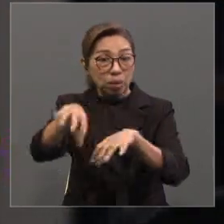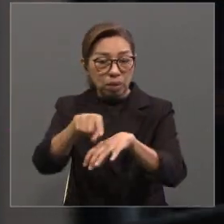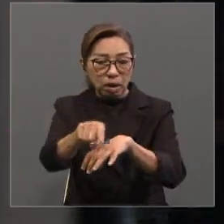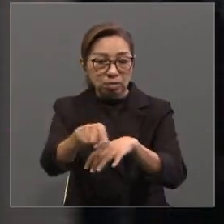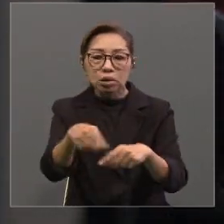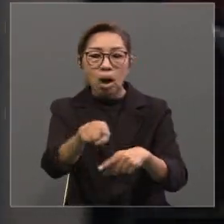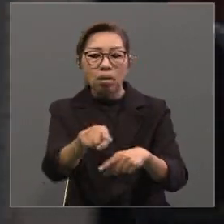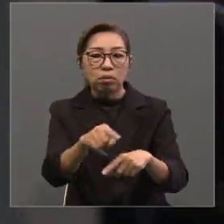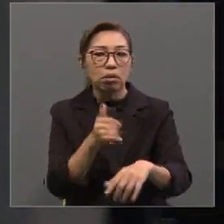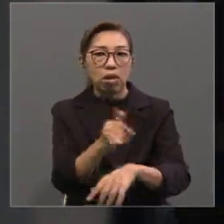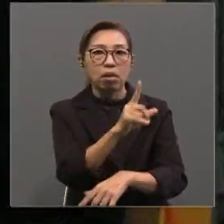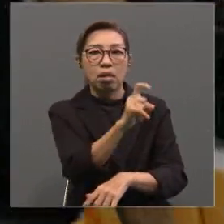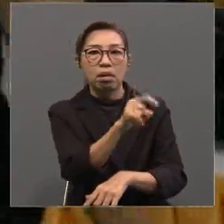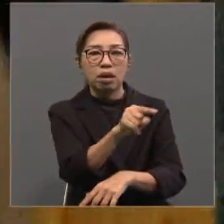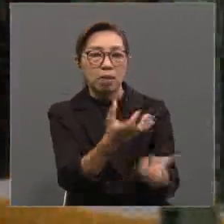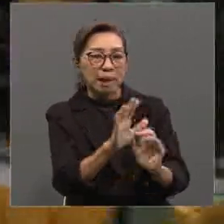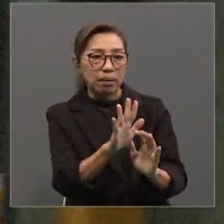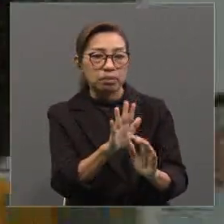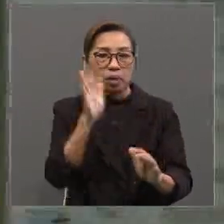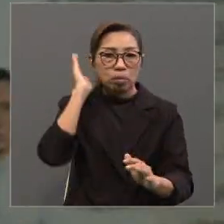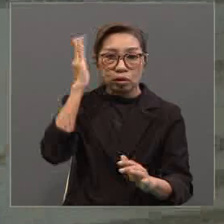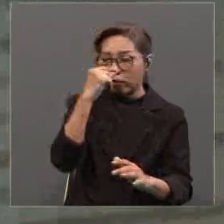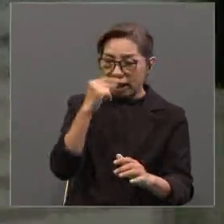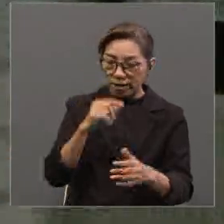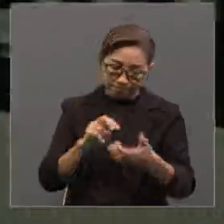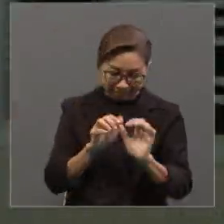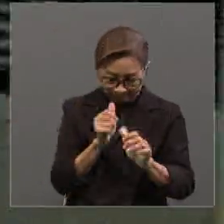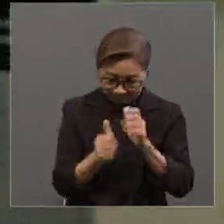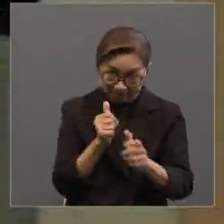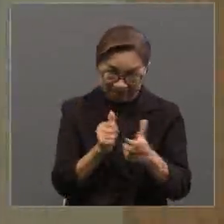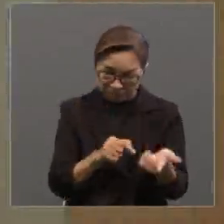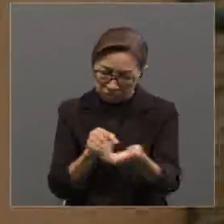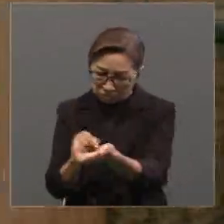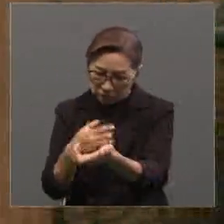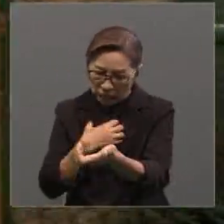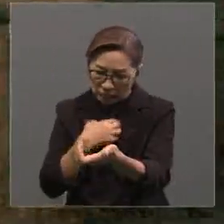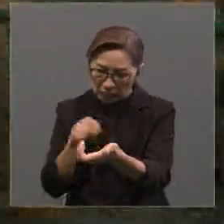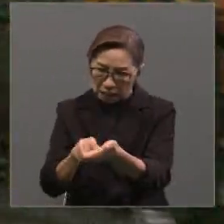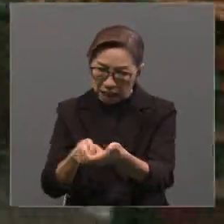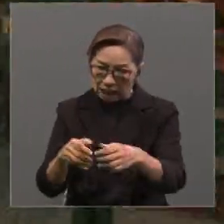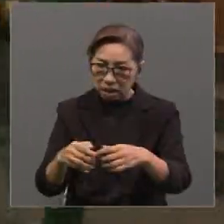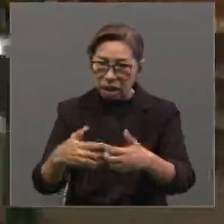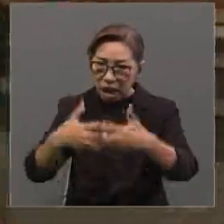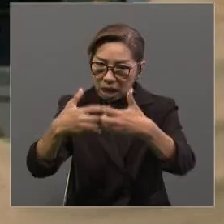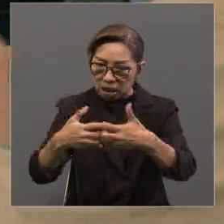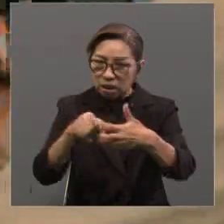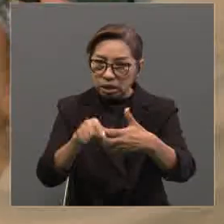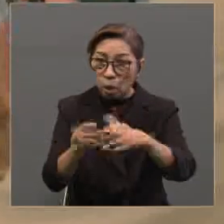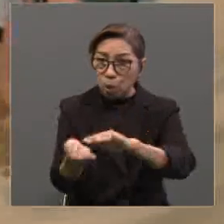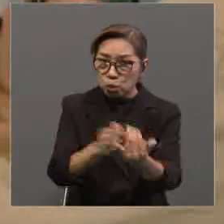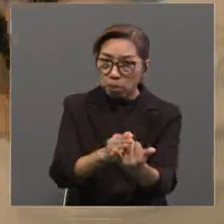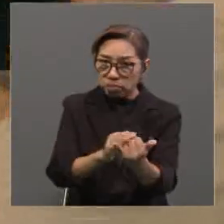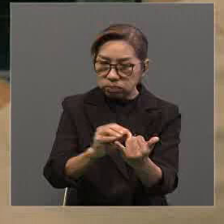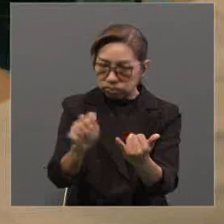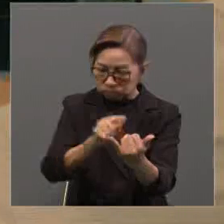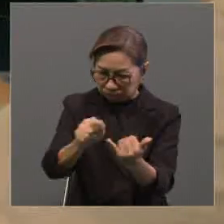าตให้เข้าไปจากนั้นผู้ก่อเหตุก็พิมพ์ข้อความแปลเป็นภาษาไทยอีกว่าต้องการเครื่องทำความสะอาดศพแบบนี้เลยนะคะแล้วก็ต้